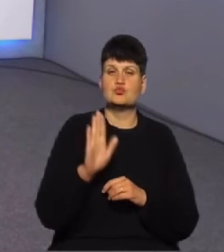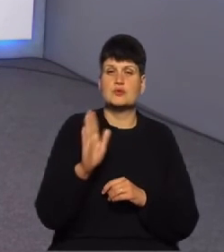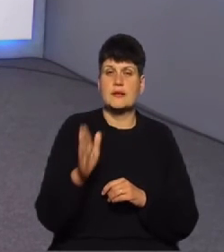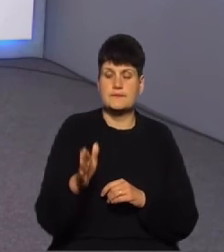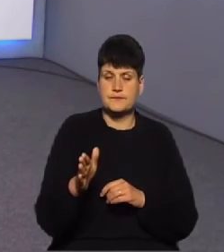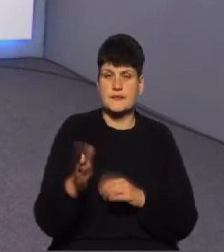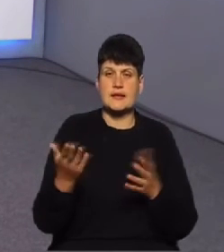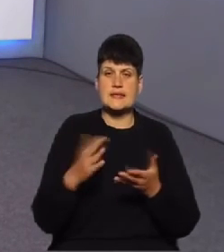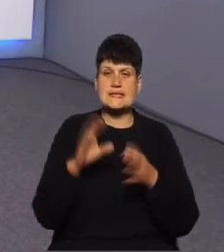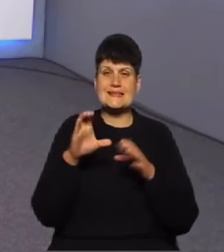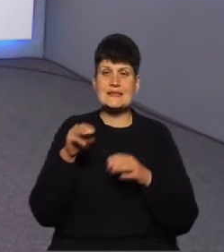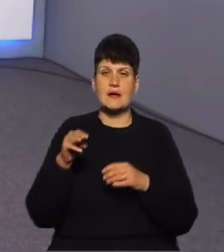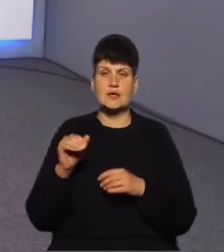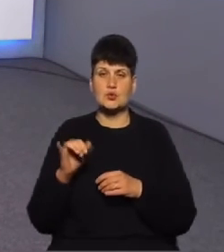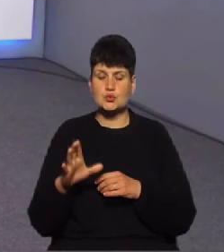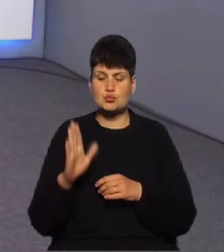статус,